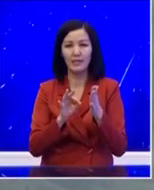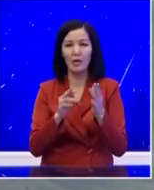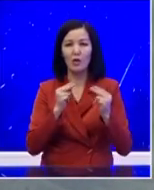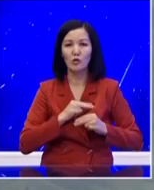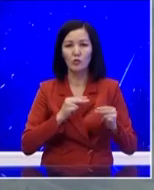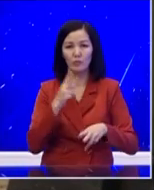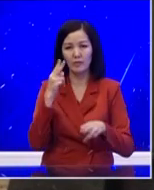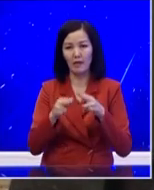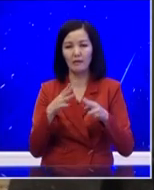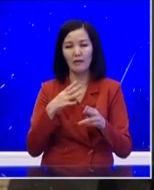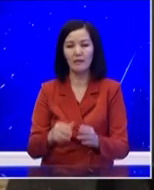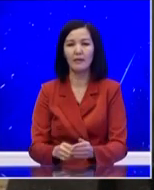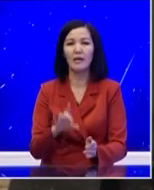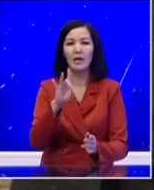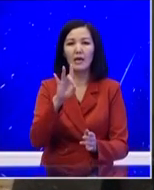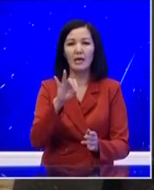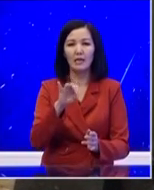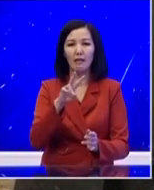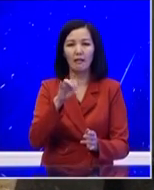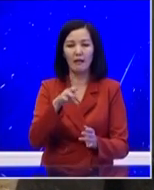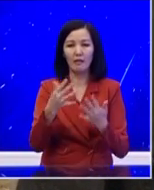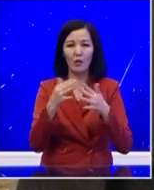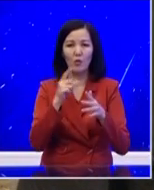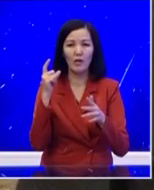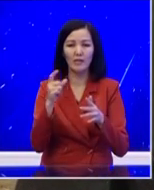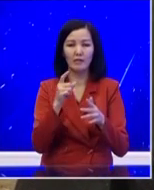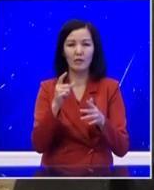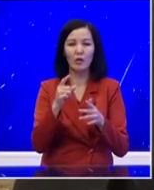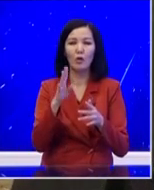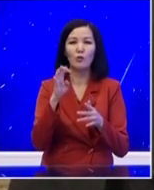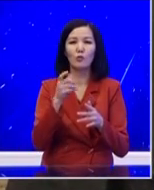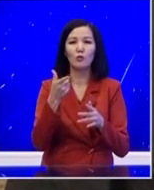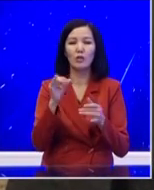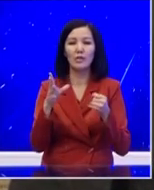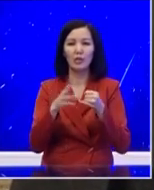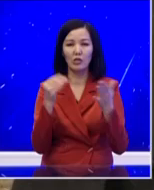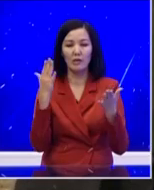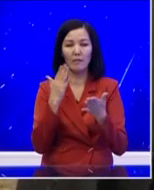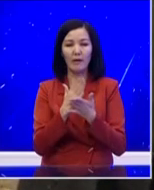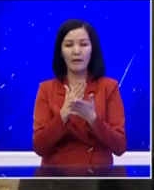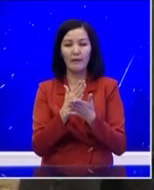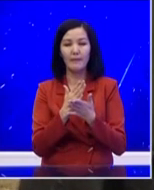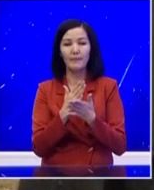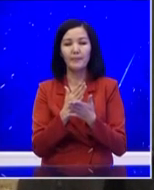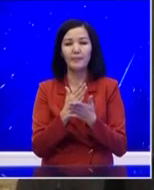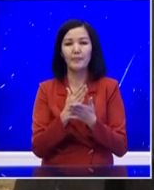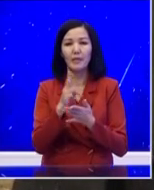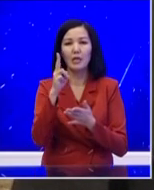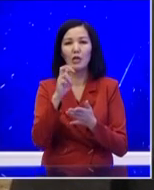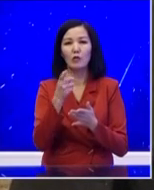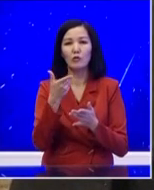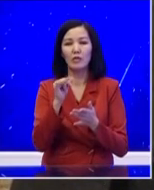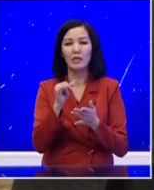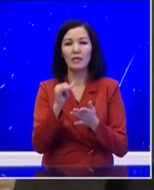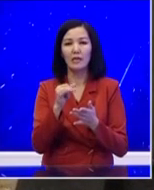соңына жеткен. Ринат шаруа қожалығында 400 гектар айдалмалы жер, оның ішінде 200 гектар